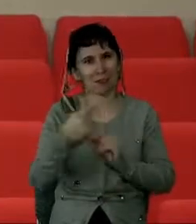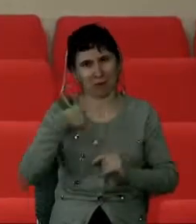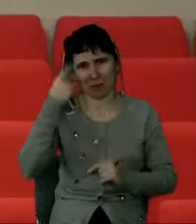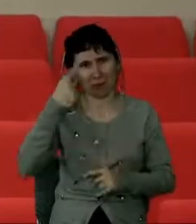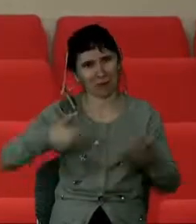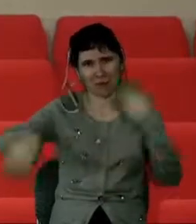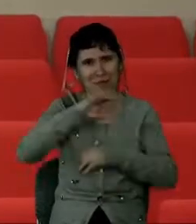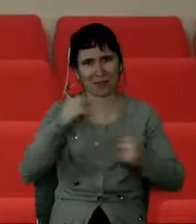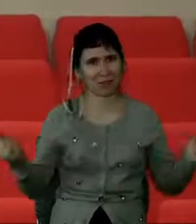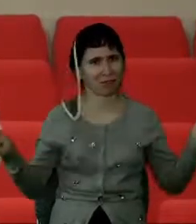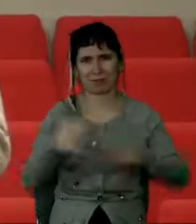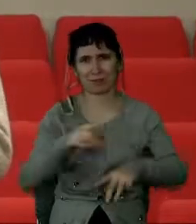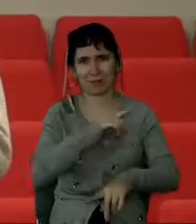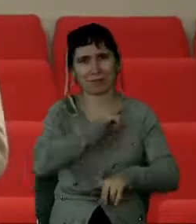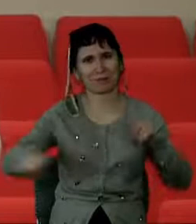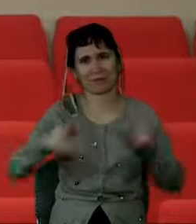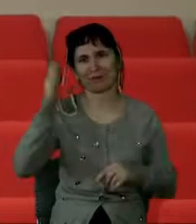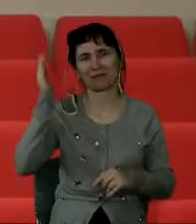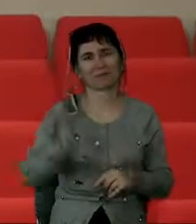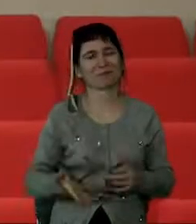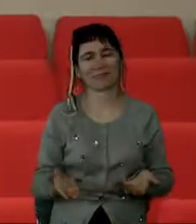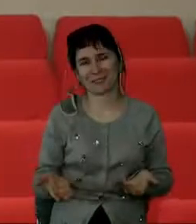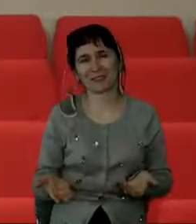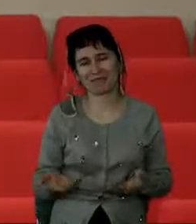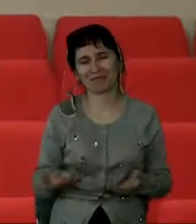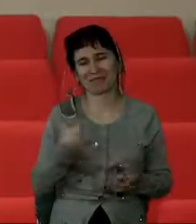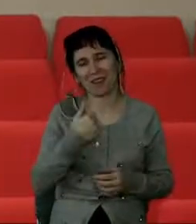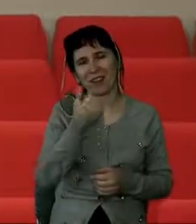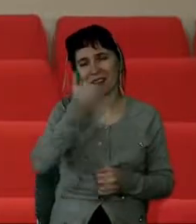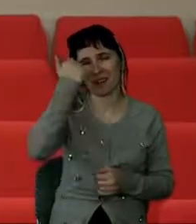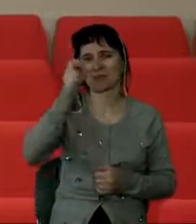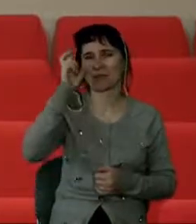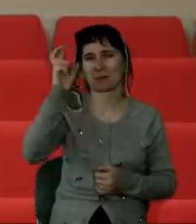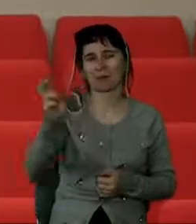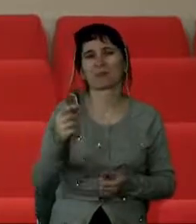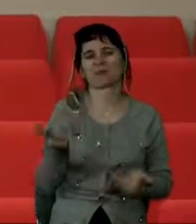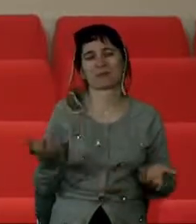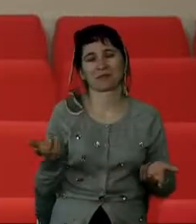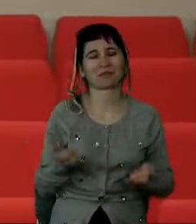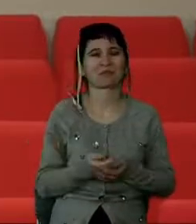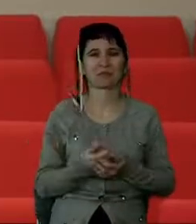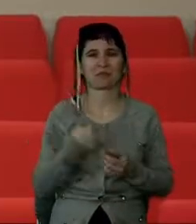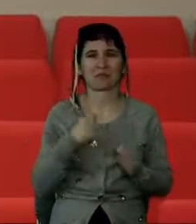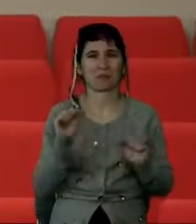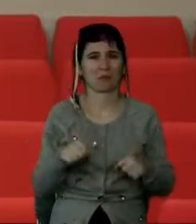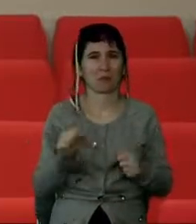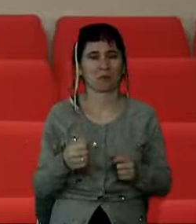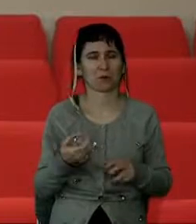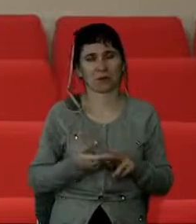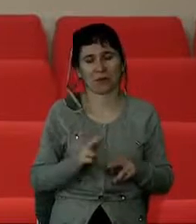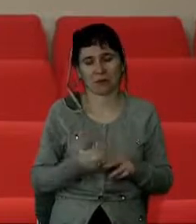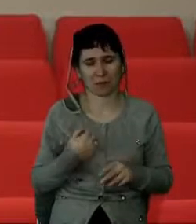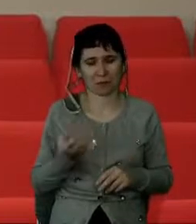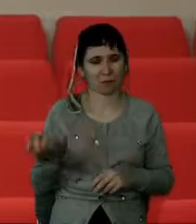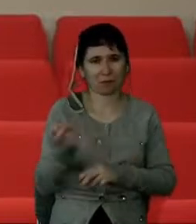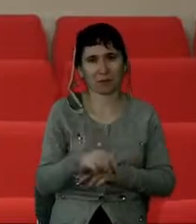для нашого Творця. І я дуже вдячний нашому Богові за те, що я маю таку